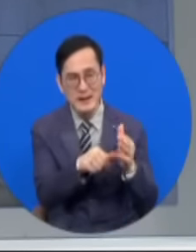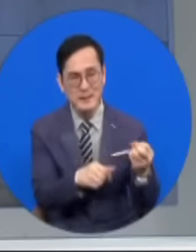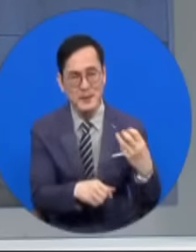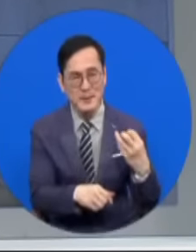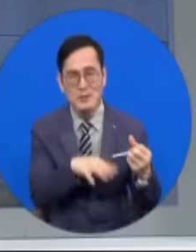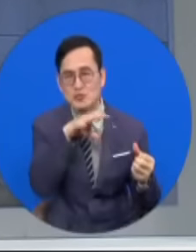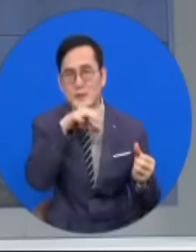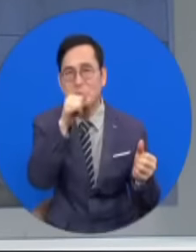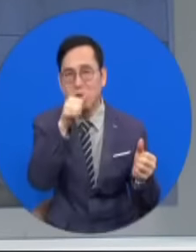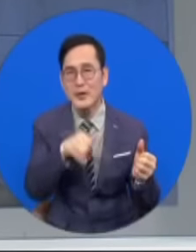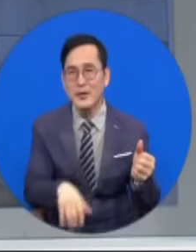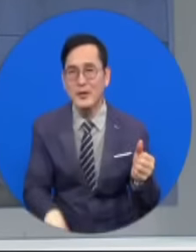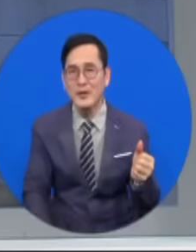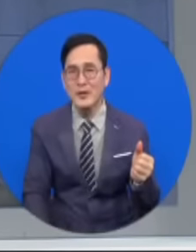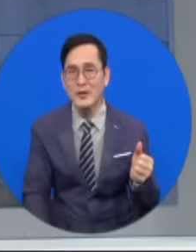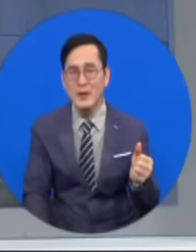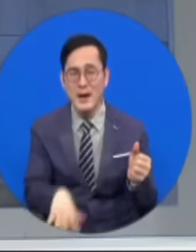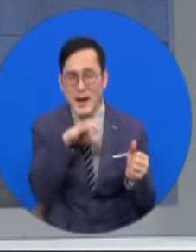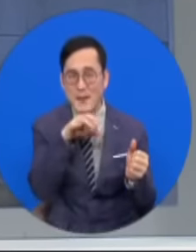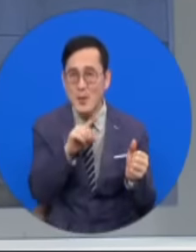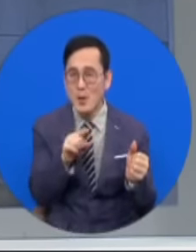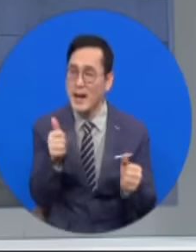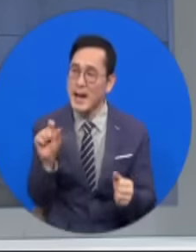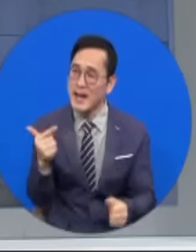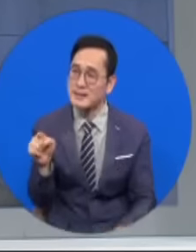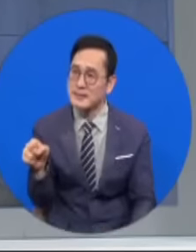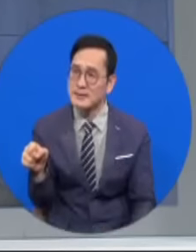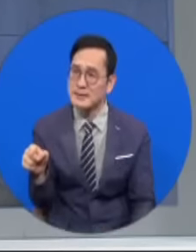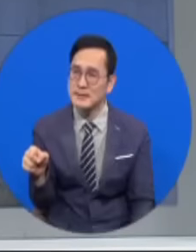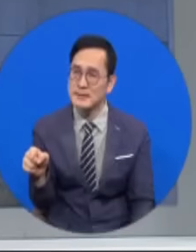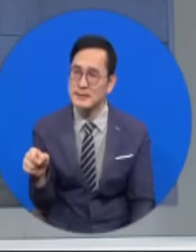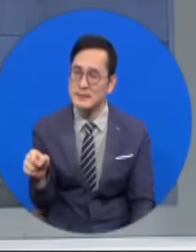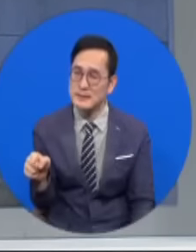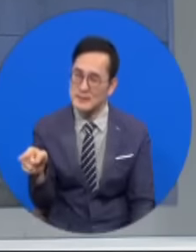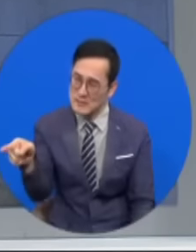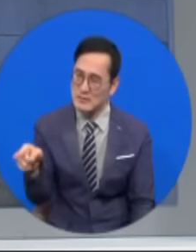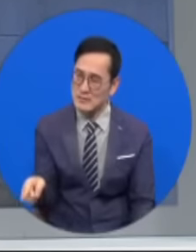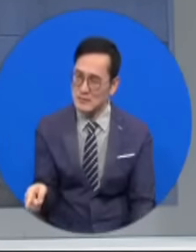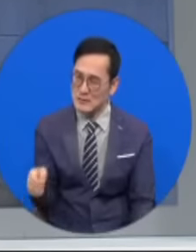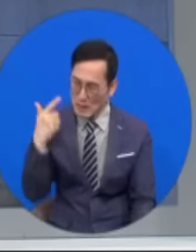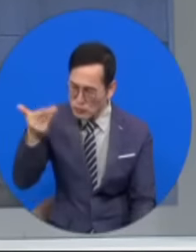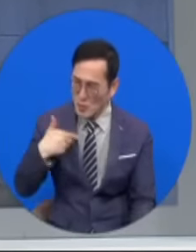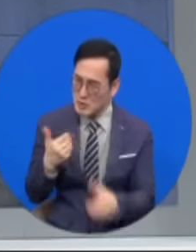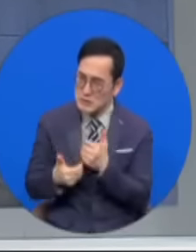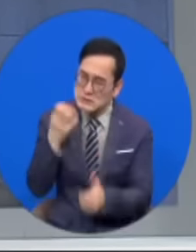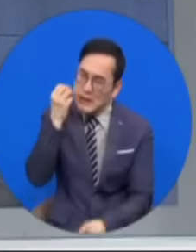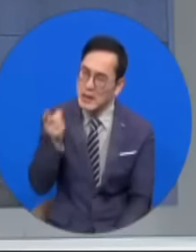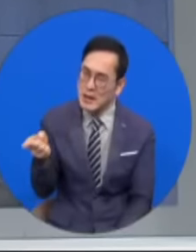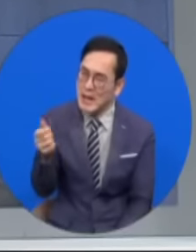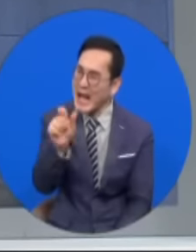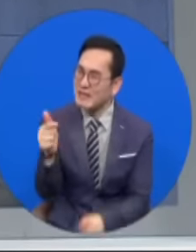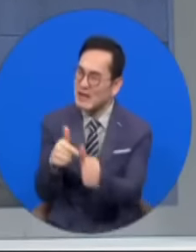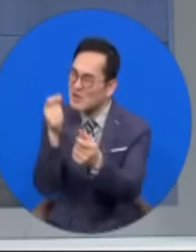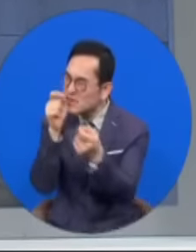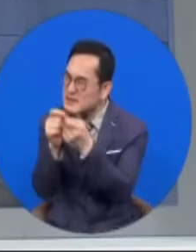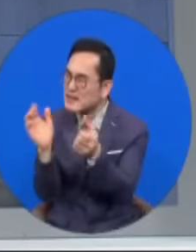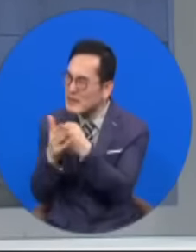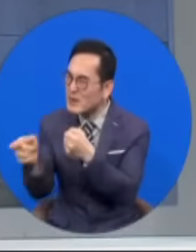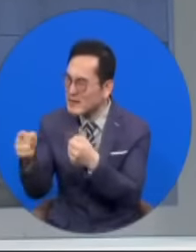거듭 그 문제 제기 내용이 한동훈 후보와 친구라서 그런 것 아니냐라는 식의 문제 제기서 논란이 되고